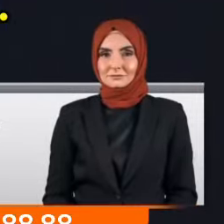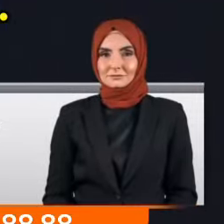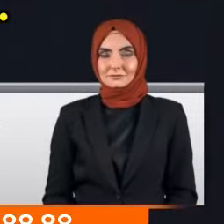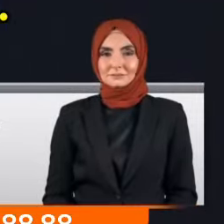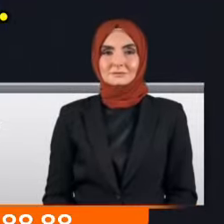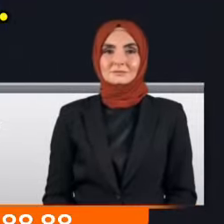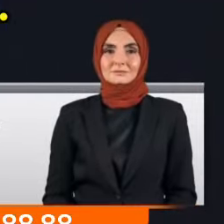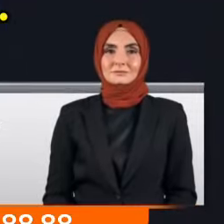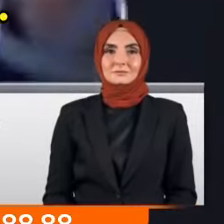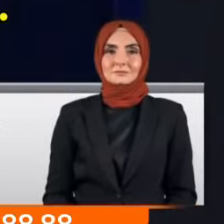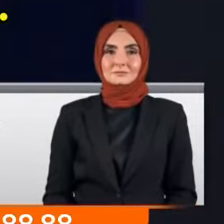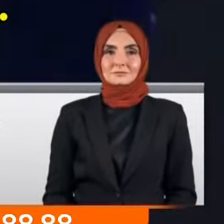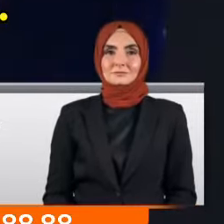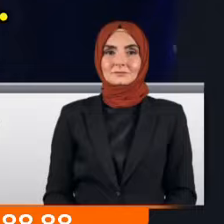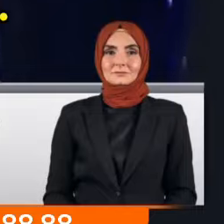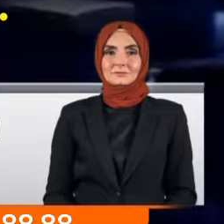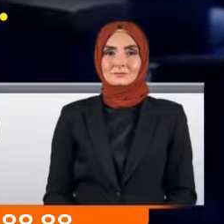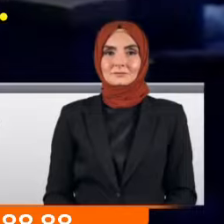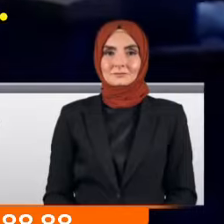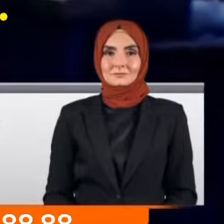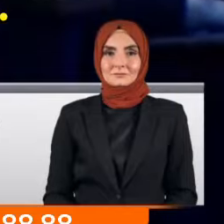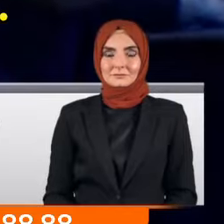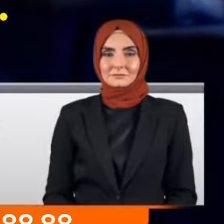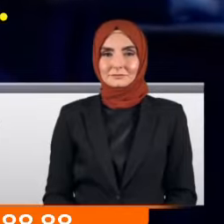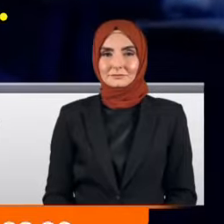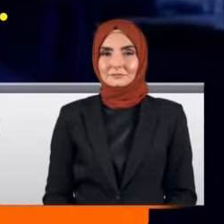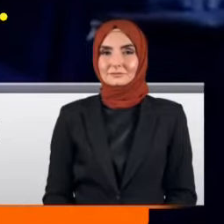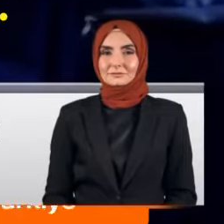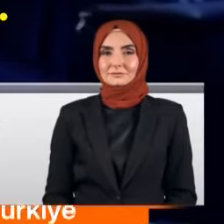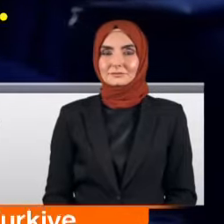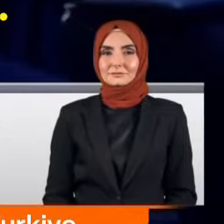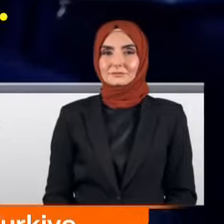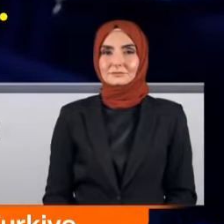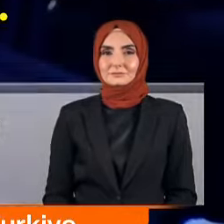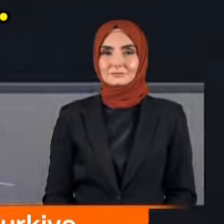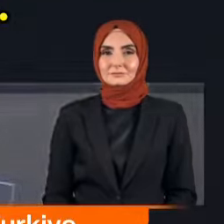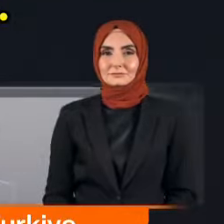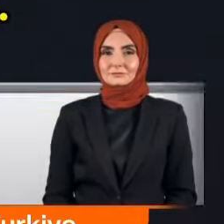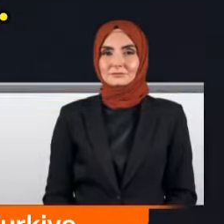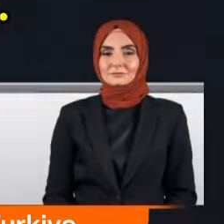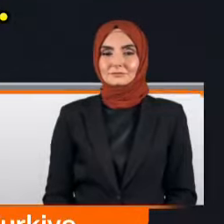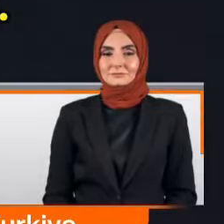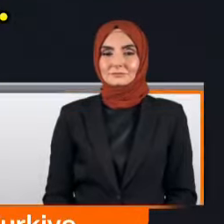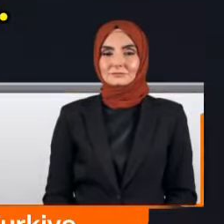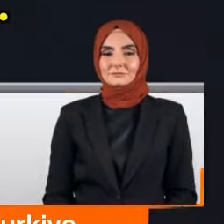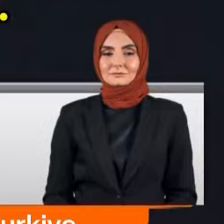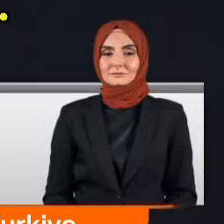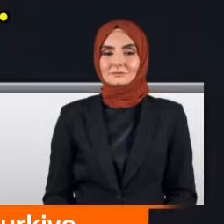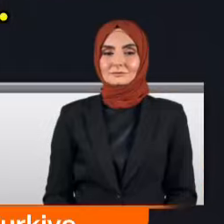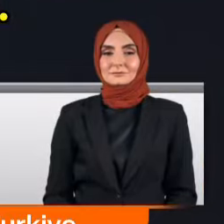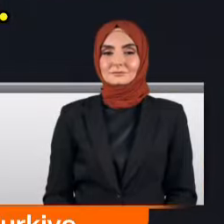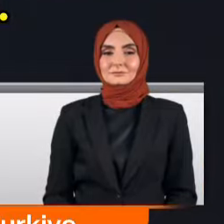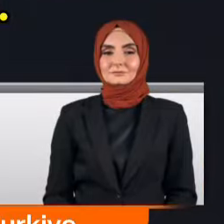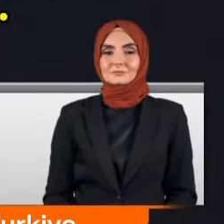Ankara'mızın 5 yılı boş yıl oldu. Başkentimiz boş kent oldu. Güzel Ankara'm,